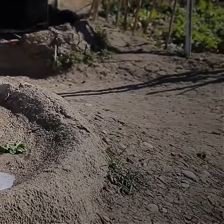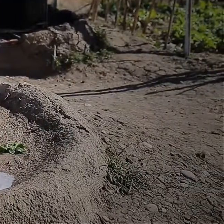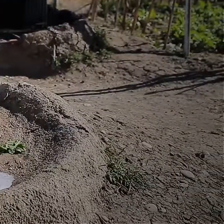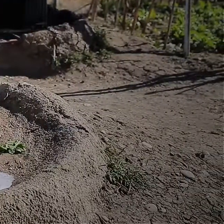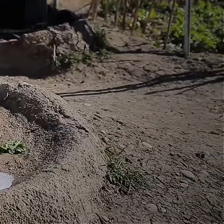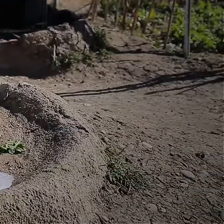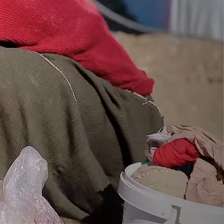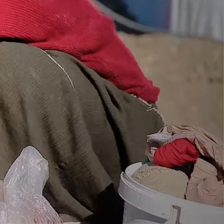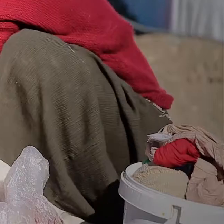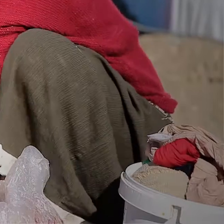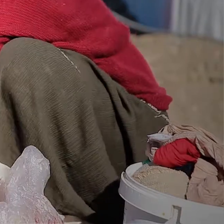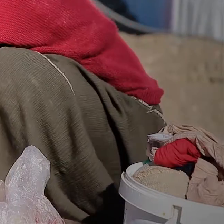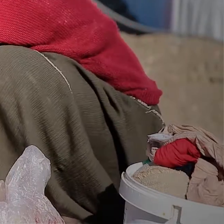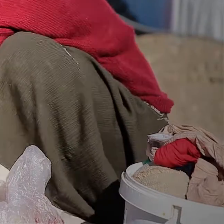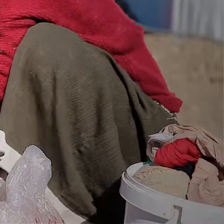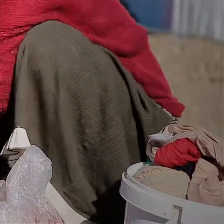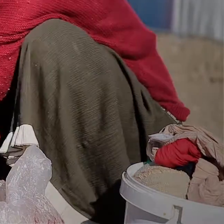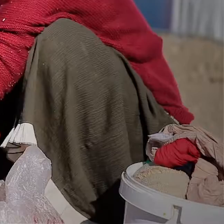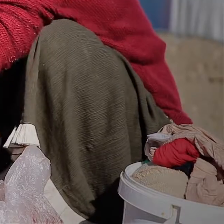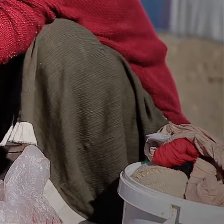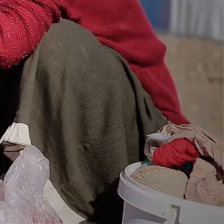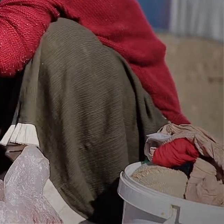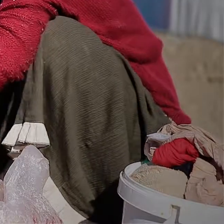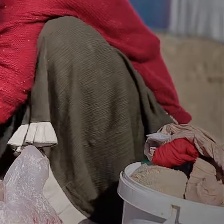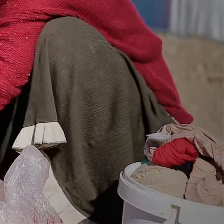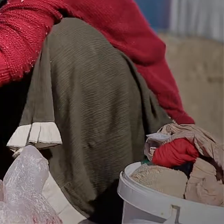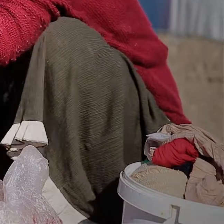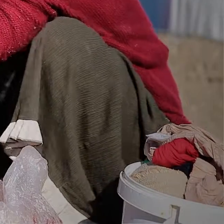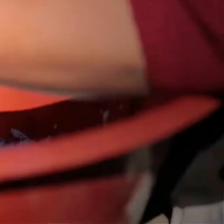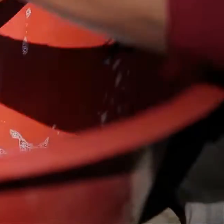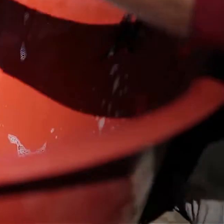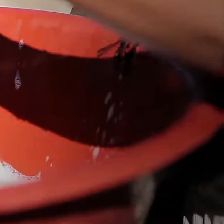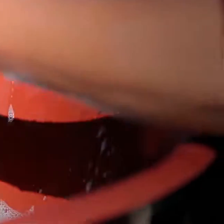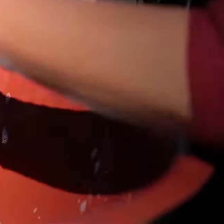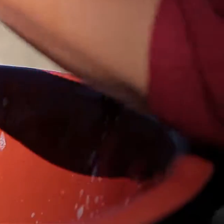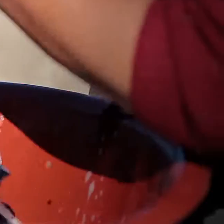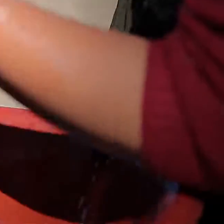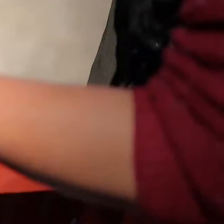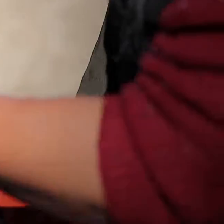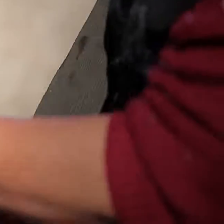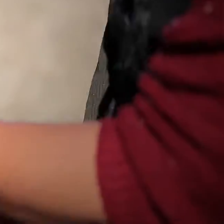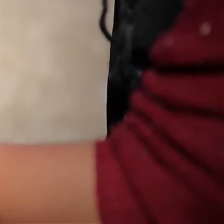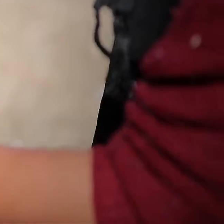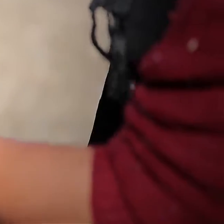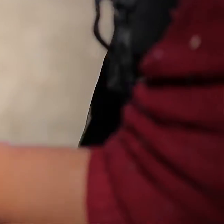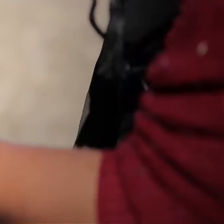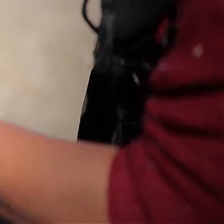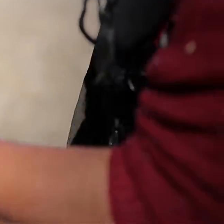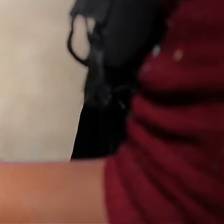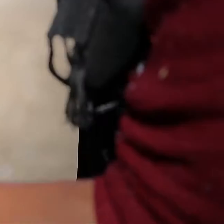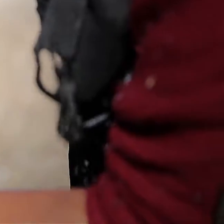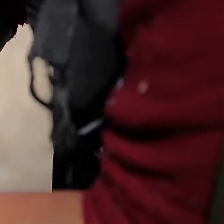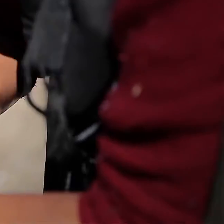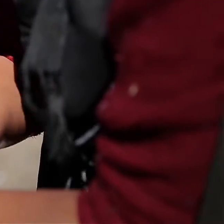çeşmede tepsi yıkıyor. Röportajı yapan 40 yaşlarındaki kadın leğende çamaşır yıkıyor. Kırmızı kazağı, siyah başörtüsü var. İyisiyi